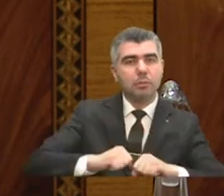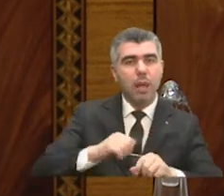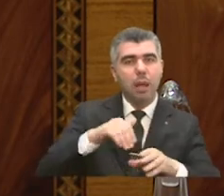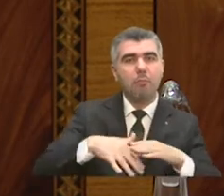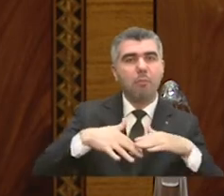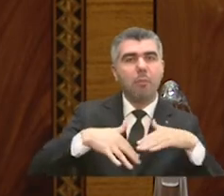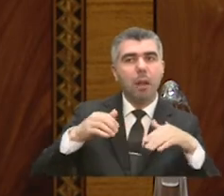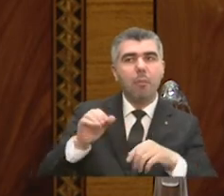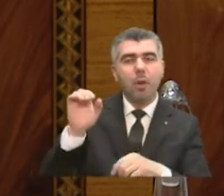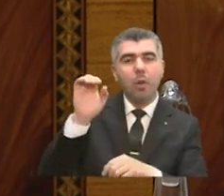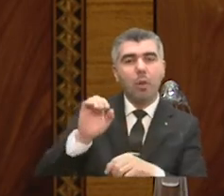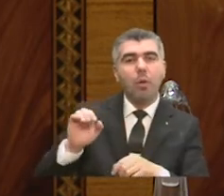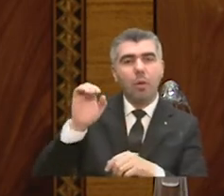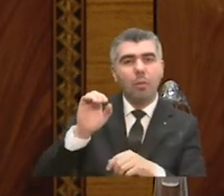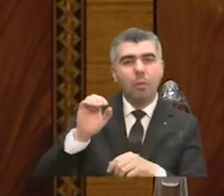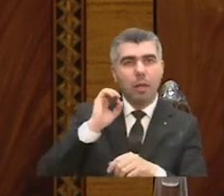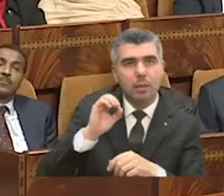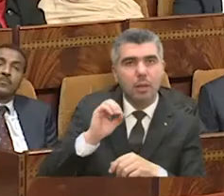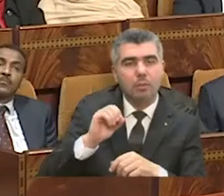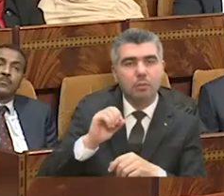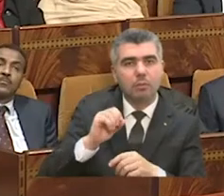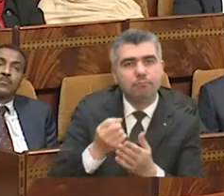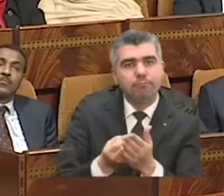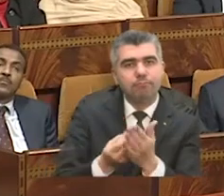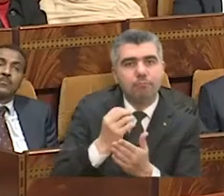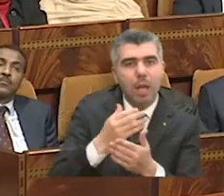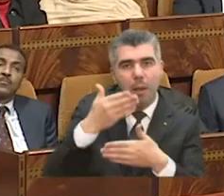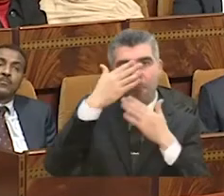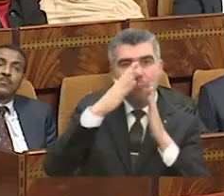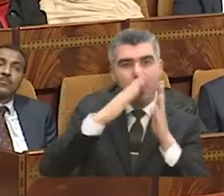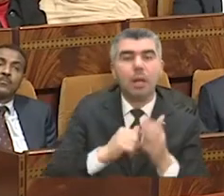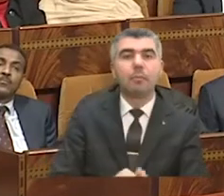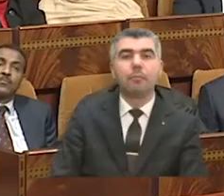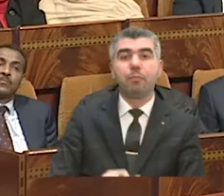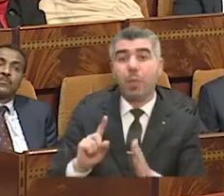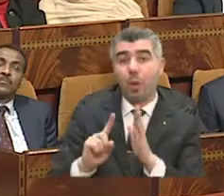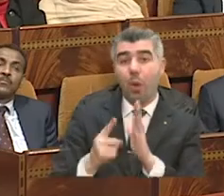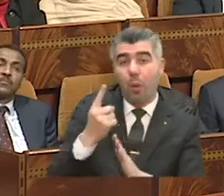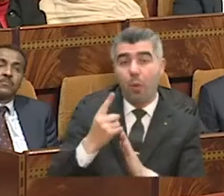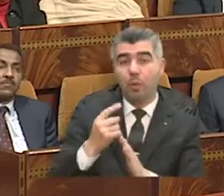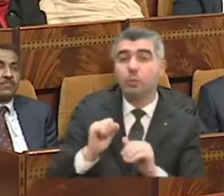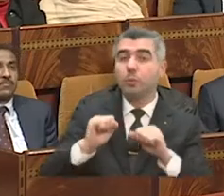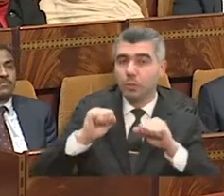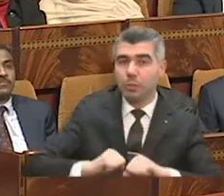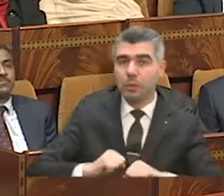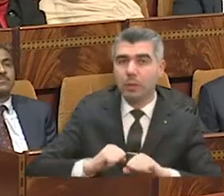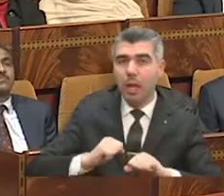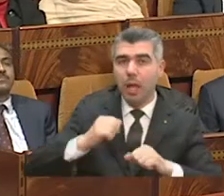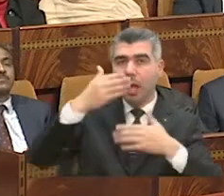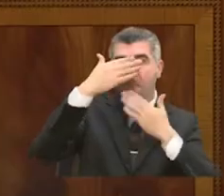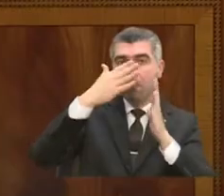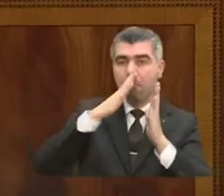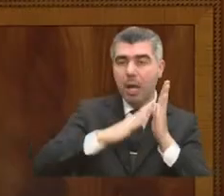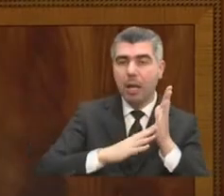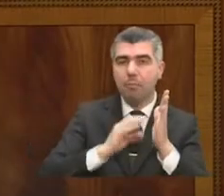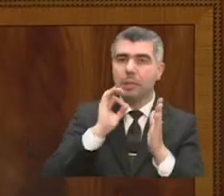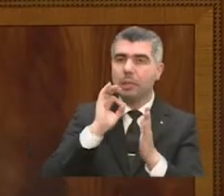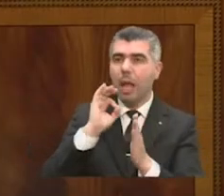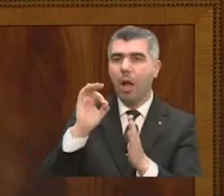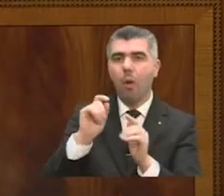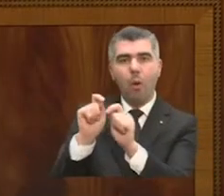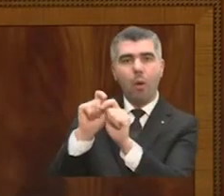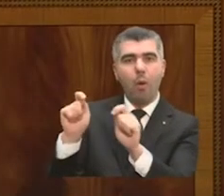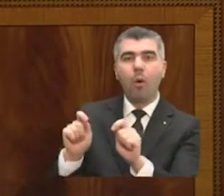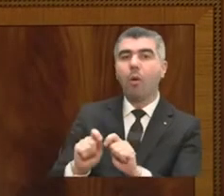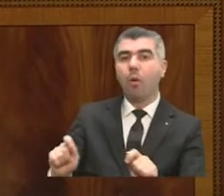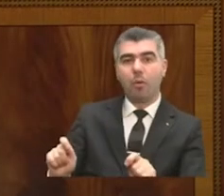socialiste unifié, nous participons à cette session et nous dénonçons cette, la décision du Parlement. Le